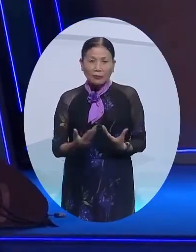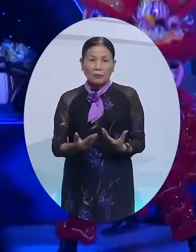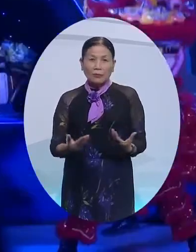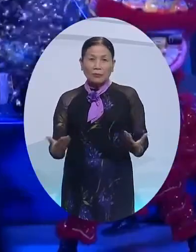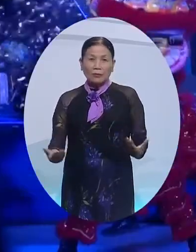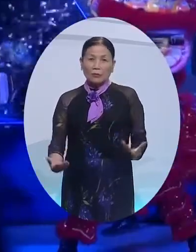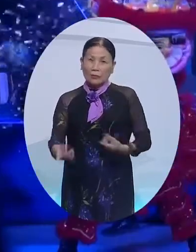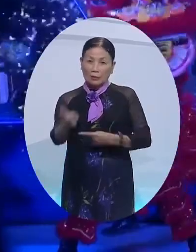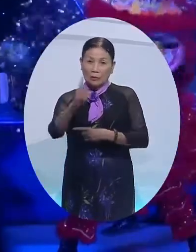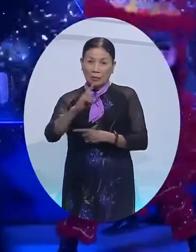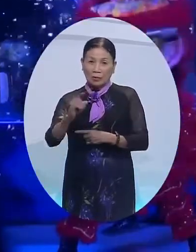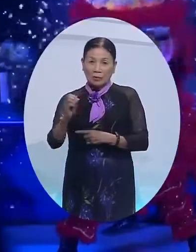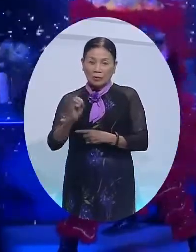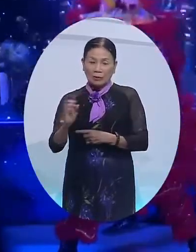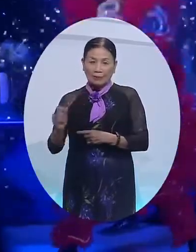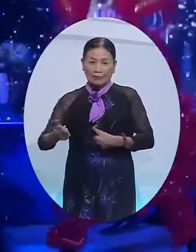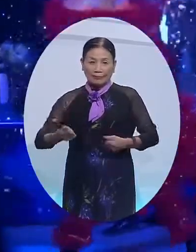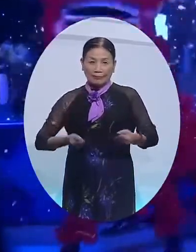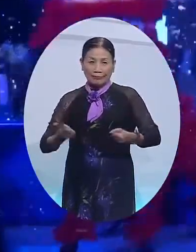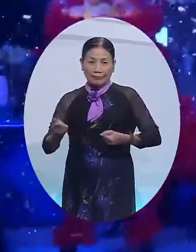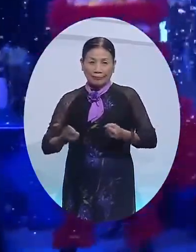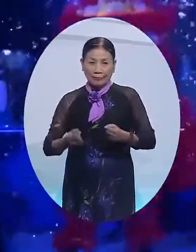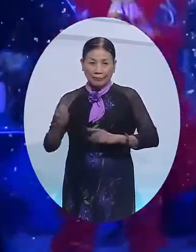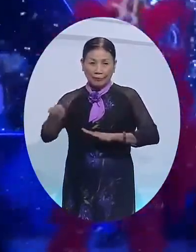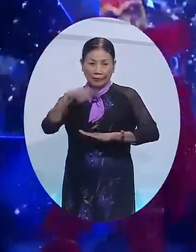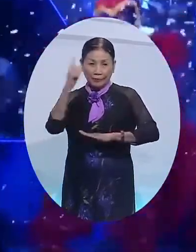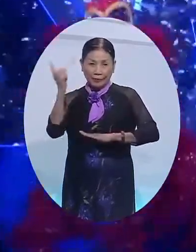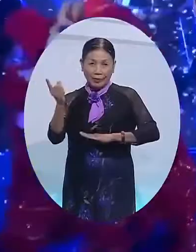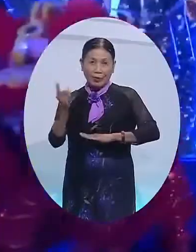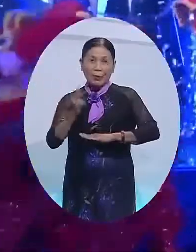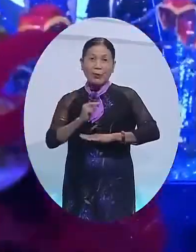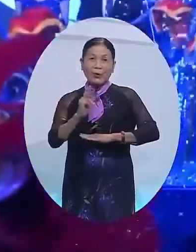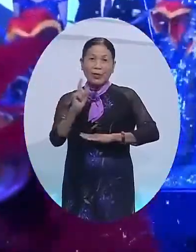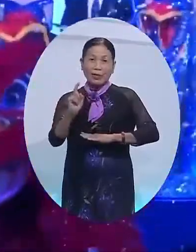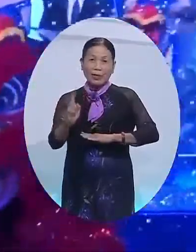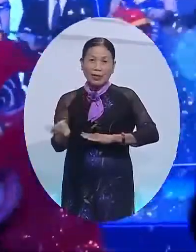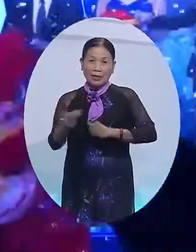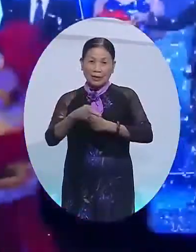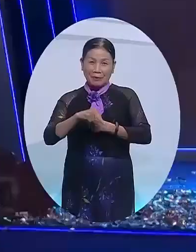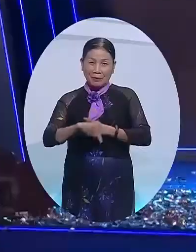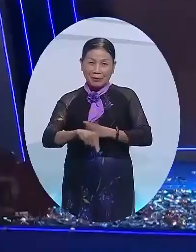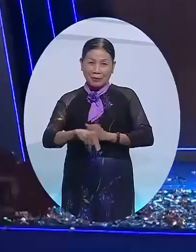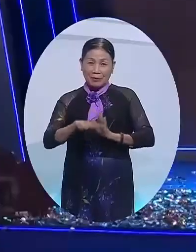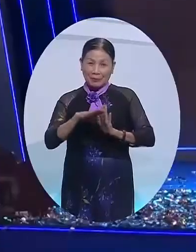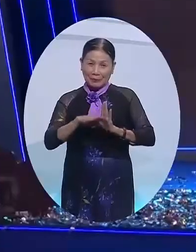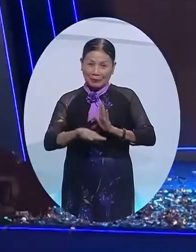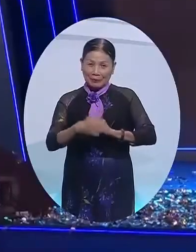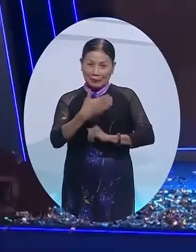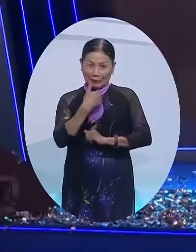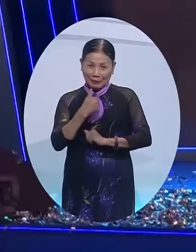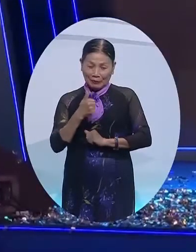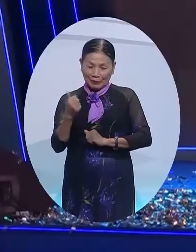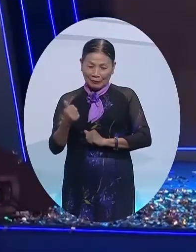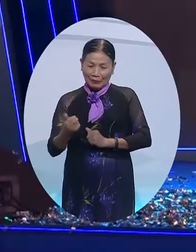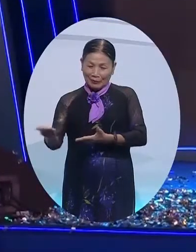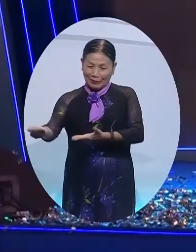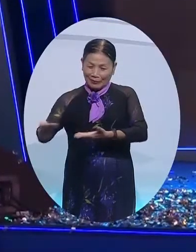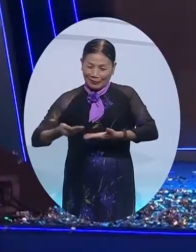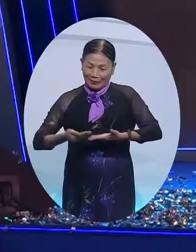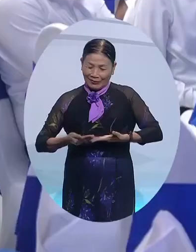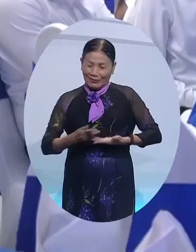phục vụ hơn 100 lượt xem mỗi ngày trong đợt phần hàng đầu tiên Hyundai miền Nam đã tổ chức nhiều chương trình đặc biệt cho khách hàng mua xe